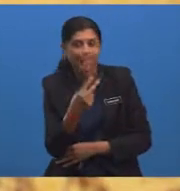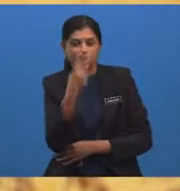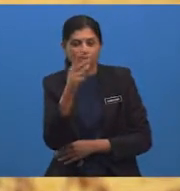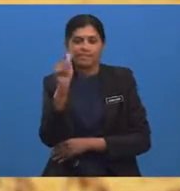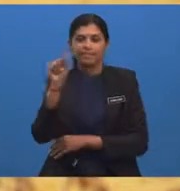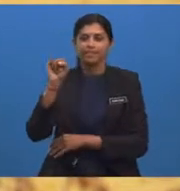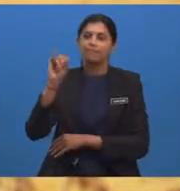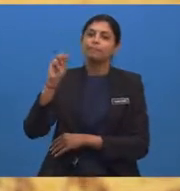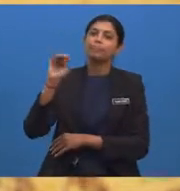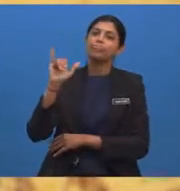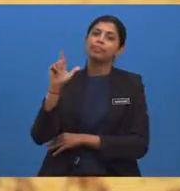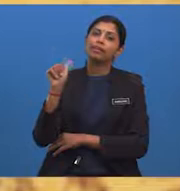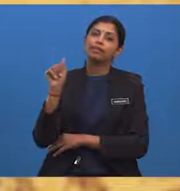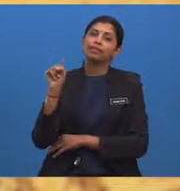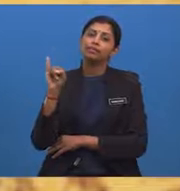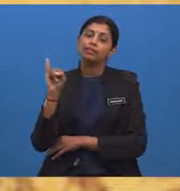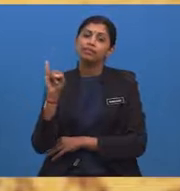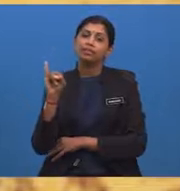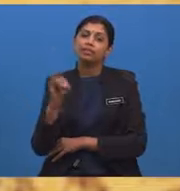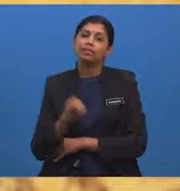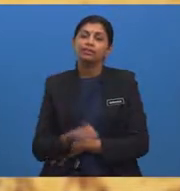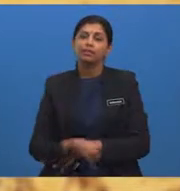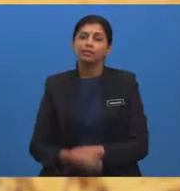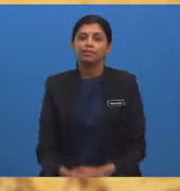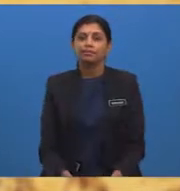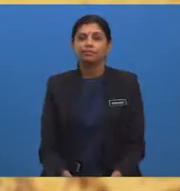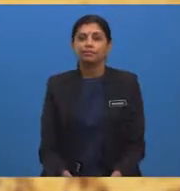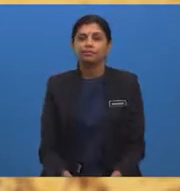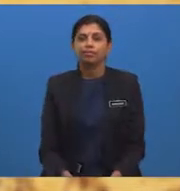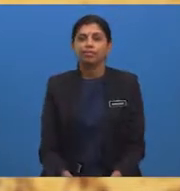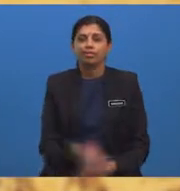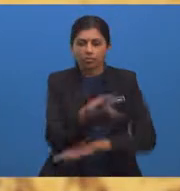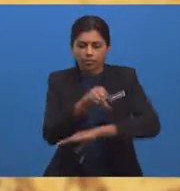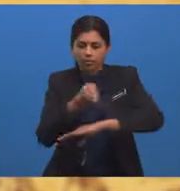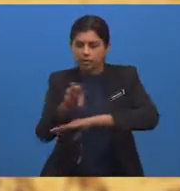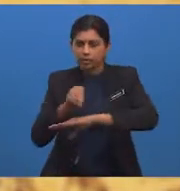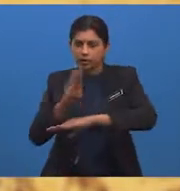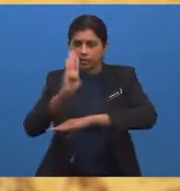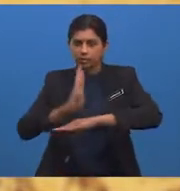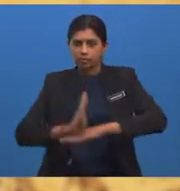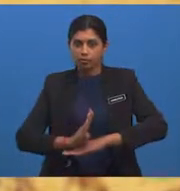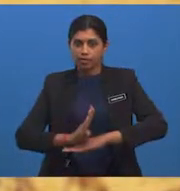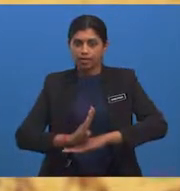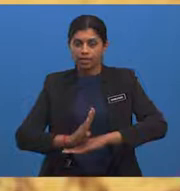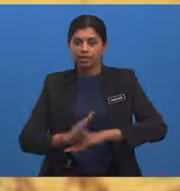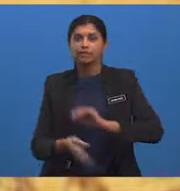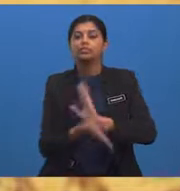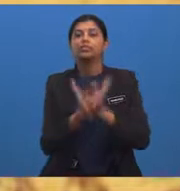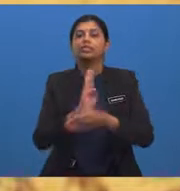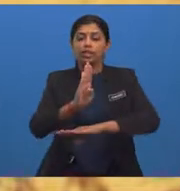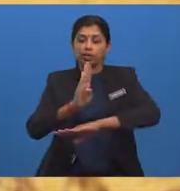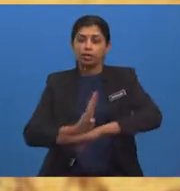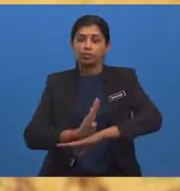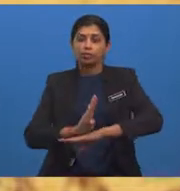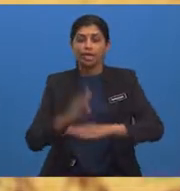asimilasi, di mana penyerapan budaya yang berbeza diserap menjadi satu budaya yang baru seperti pengaruh